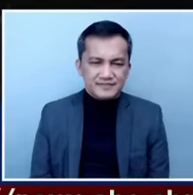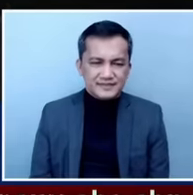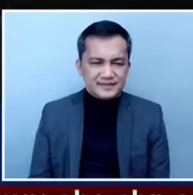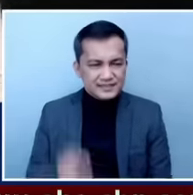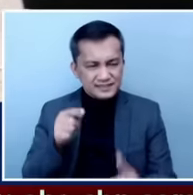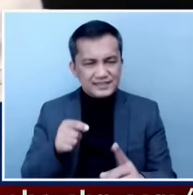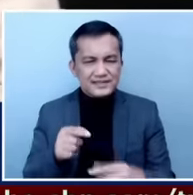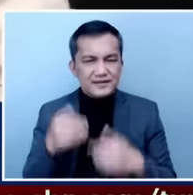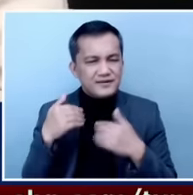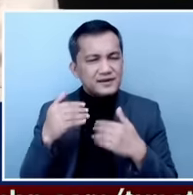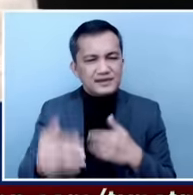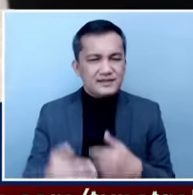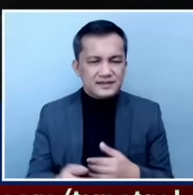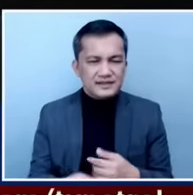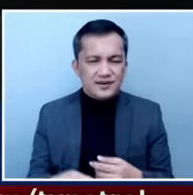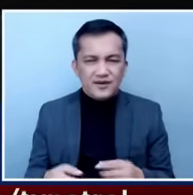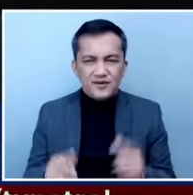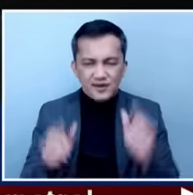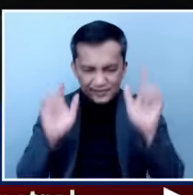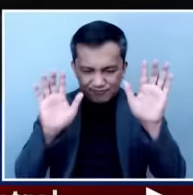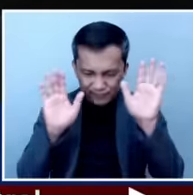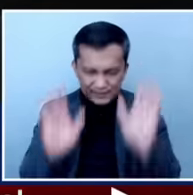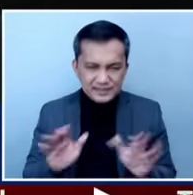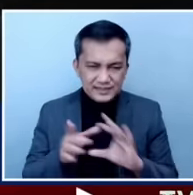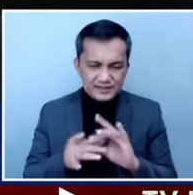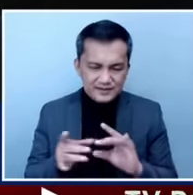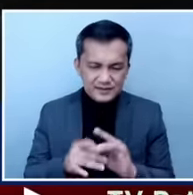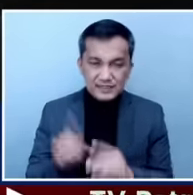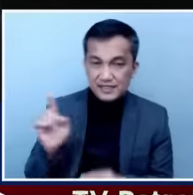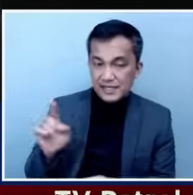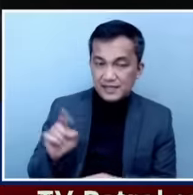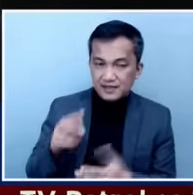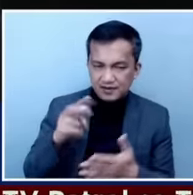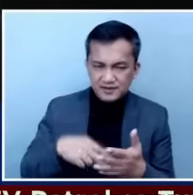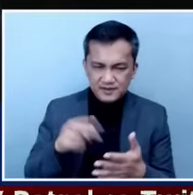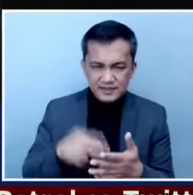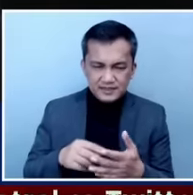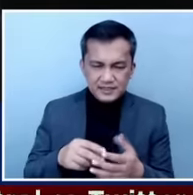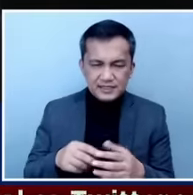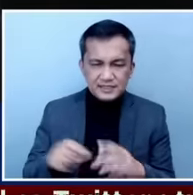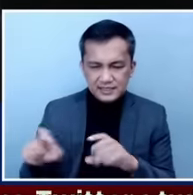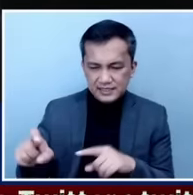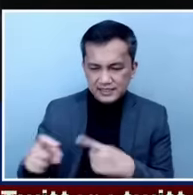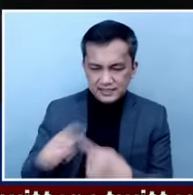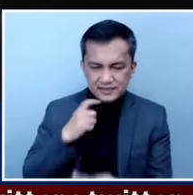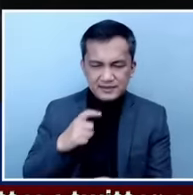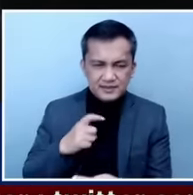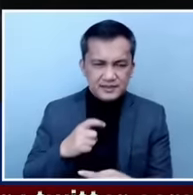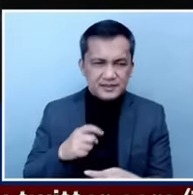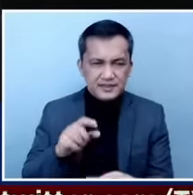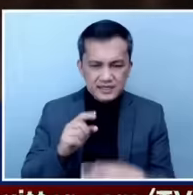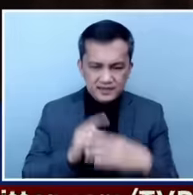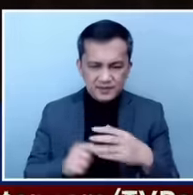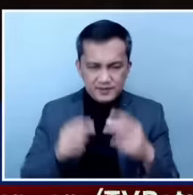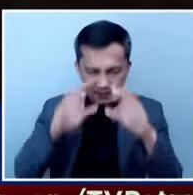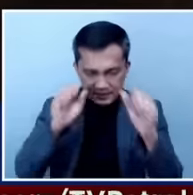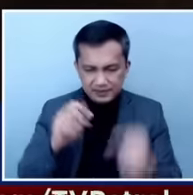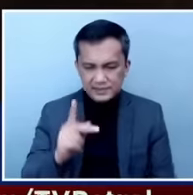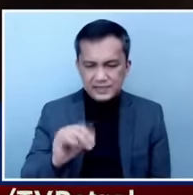Raise the bar again. What a great story. Binasa naman ni Chris Gazman ang text message mula kay ABS-CBN President Carlo